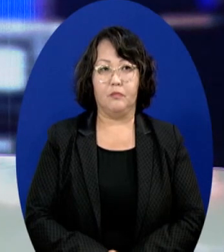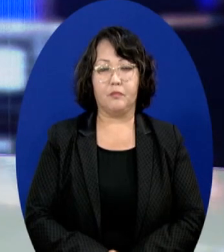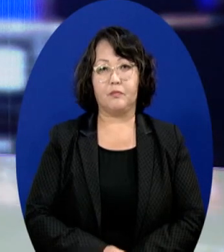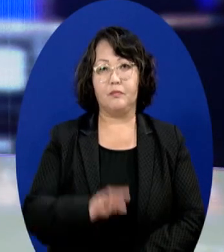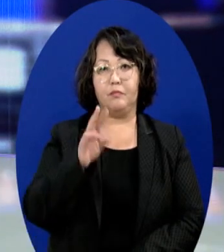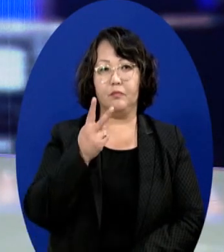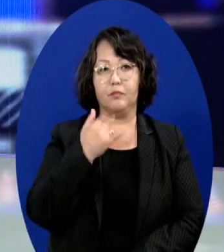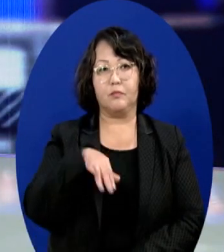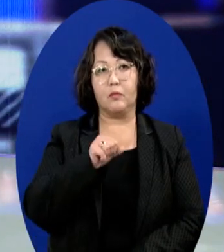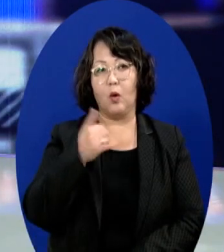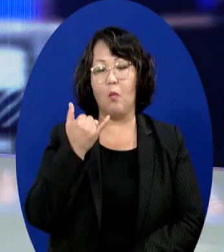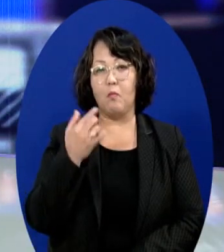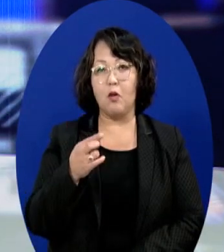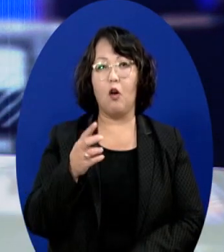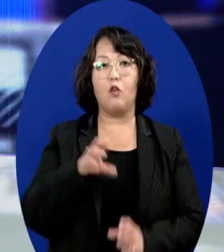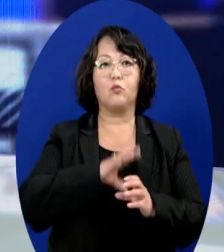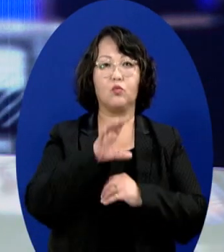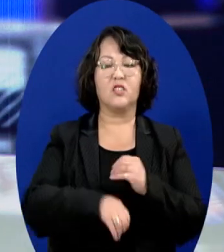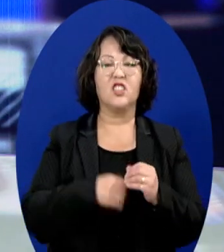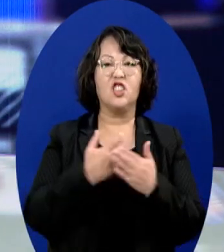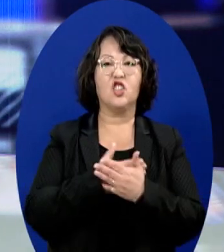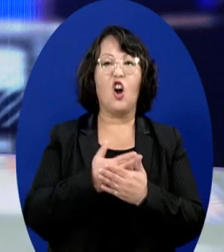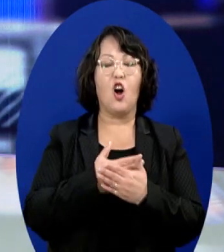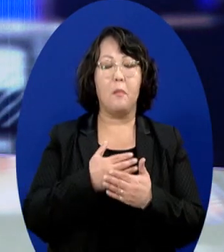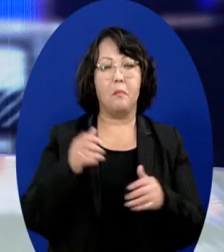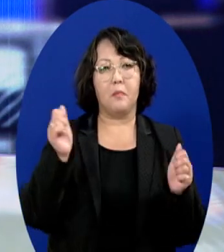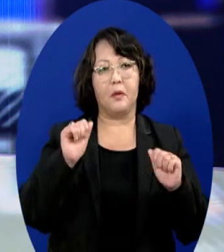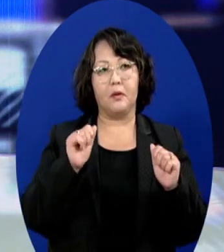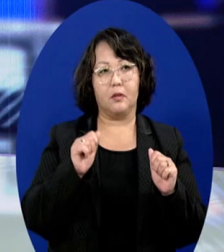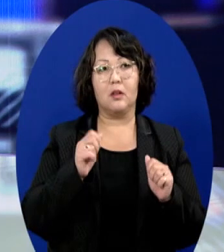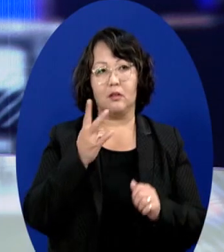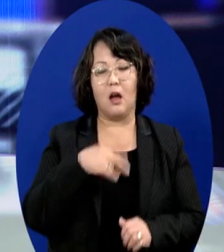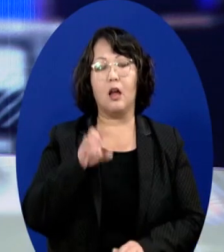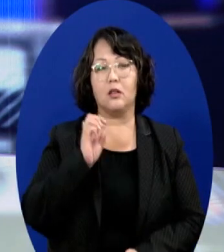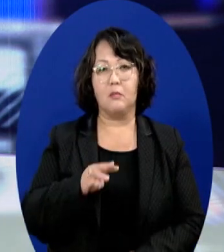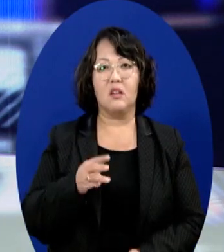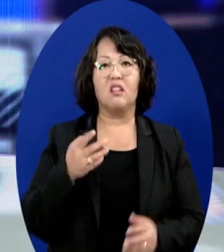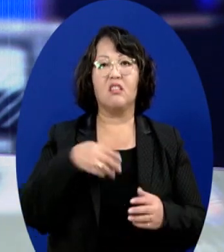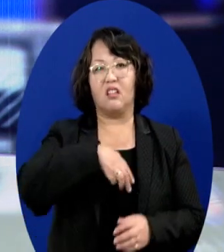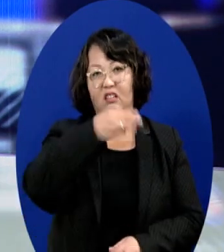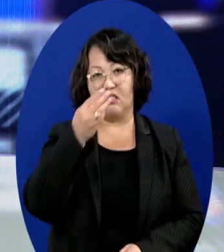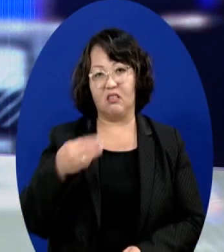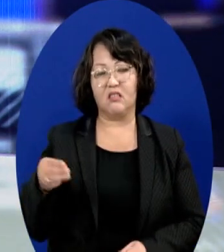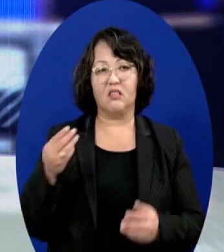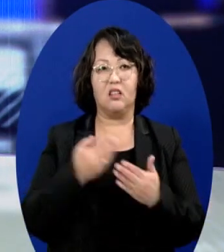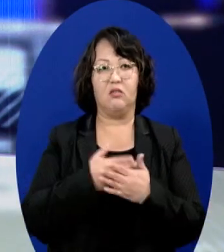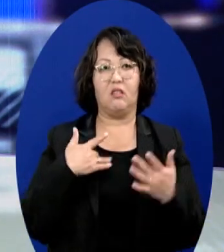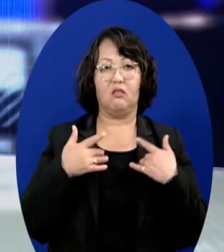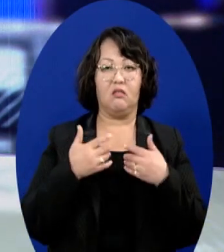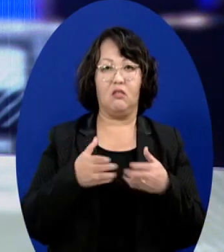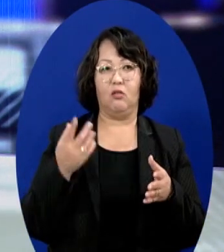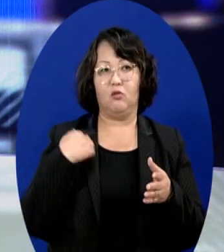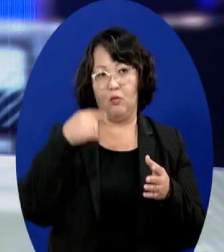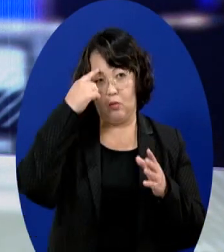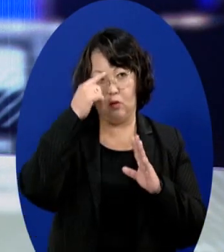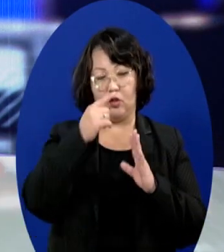12 дахь удаагийн Улаанбаатар олон улсын кино наадам 10-р сарын 19-ноос 25-ны өдрүүдэд Тэнгис кино театрт үргэлжилж байна. Өчигдөр Монгол кино хөтөлбөрийг